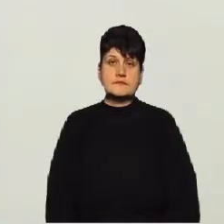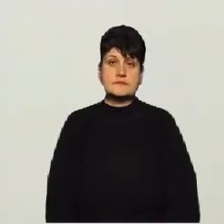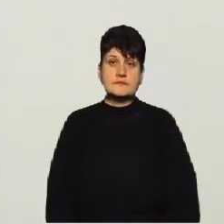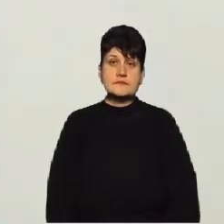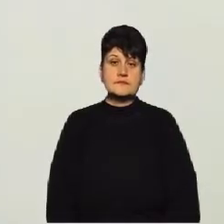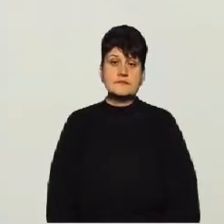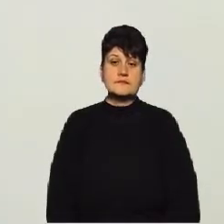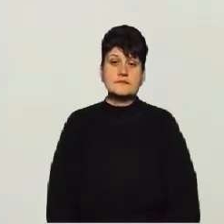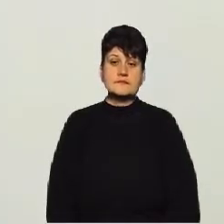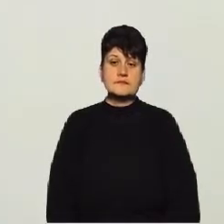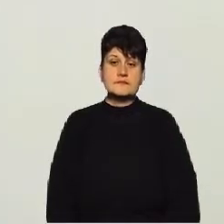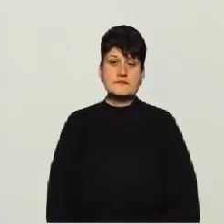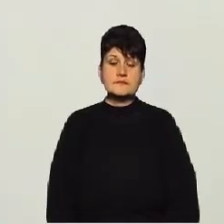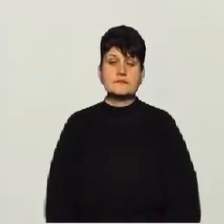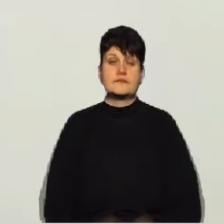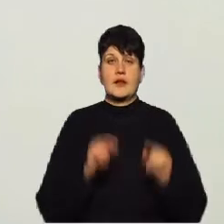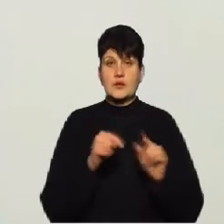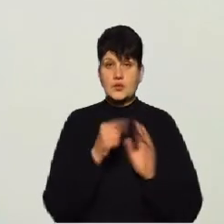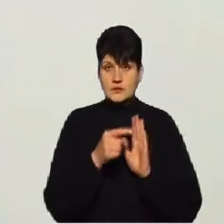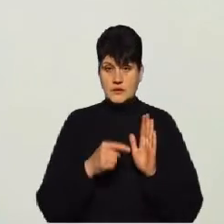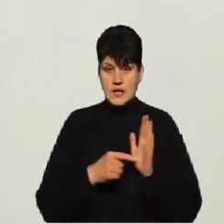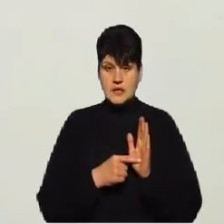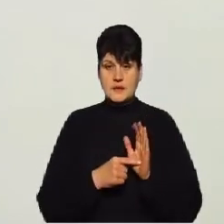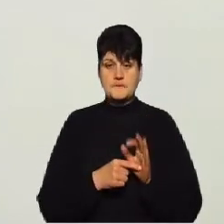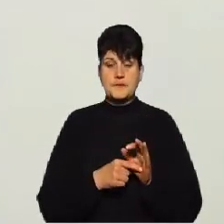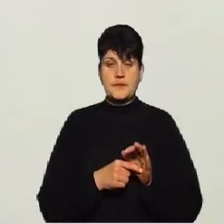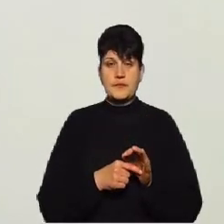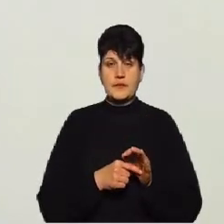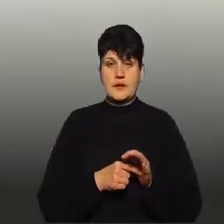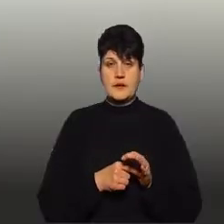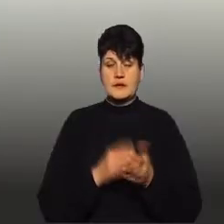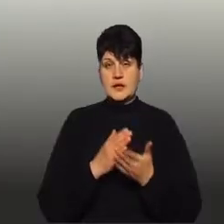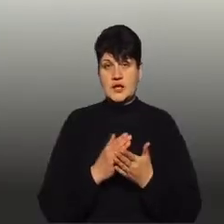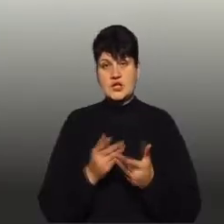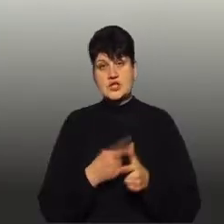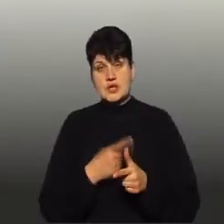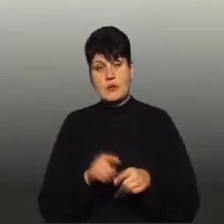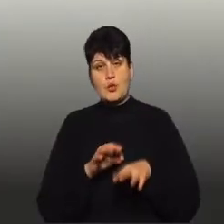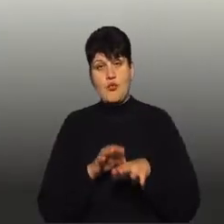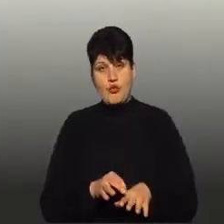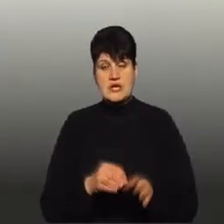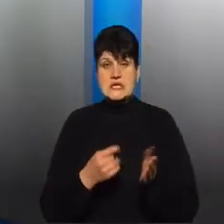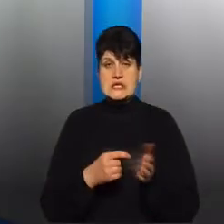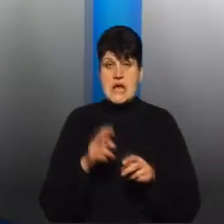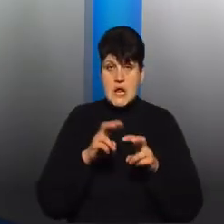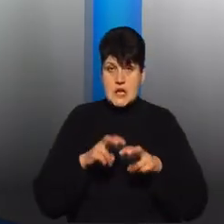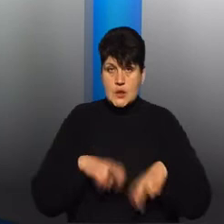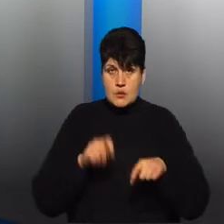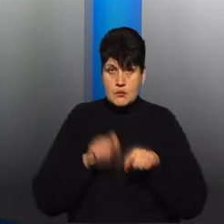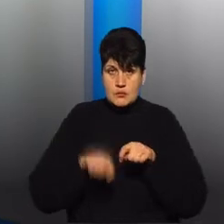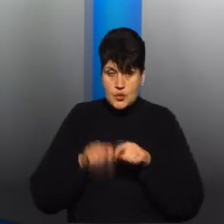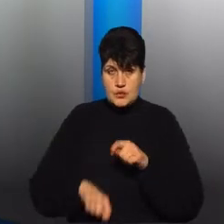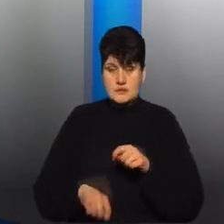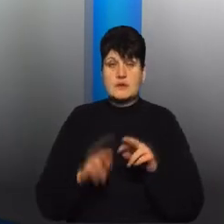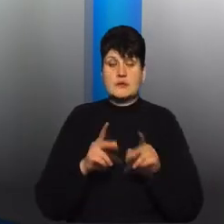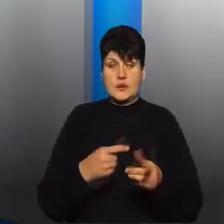Тут радше запитання звучить, чи проводяться якісь досліди і як доказано, що от вона є безпечною, ця вакцина? Зрозуміло.